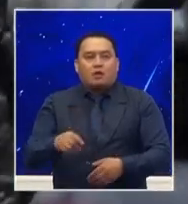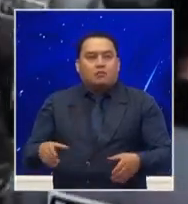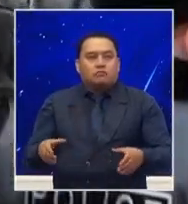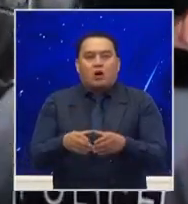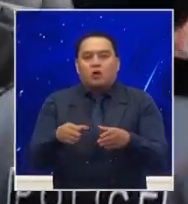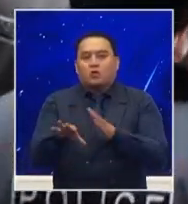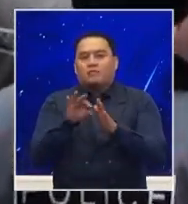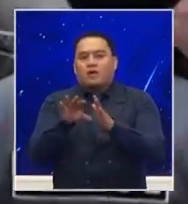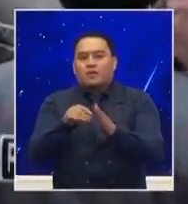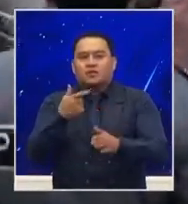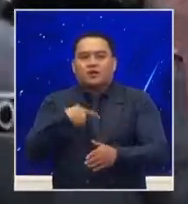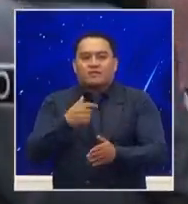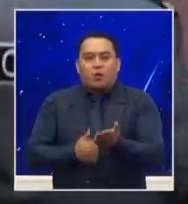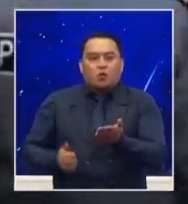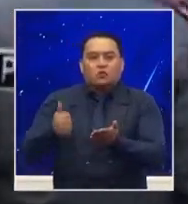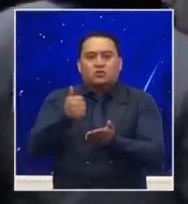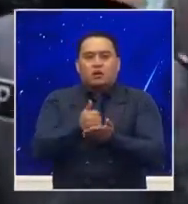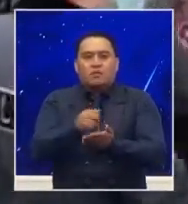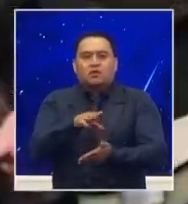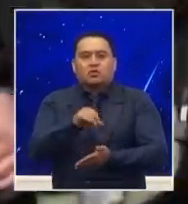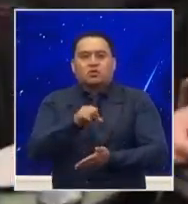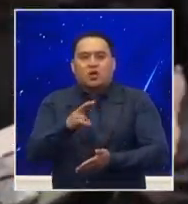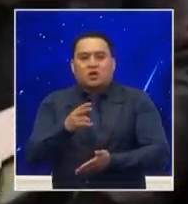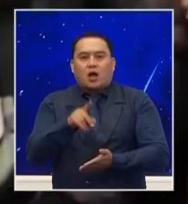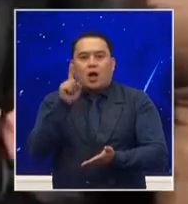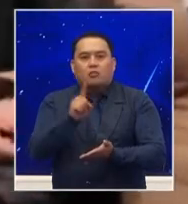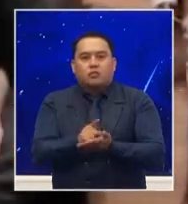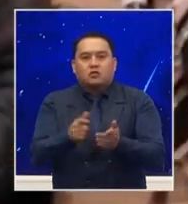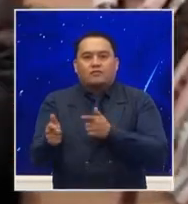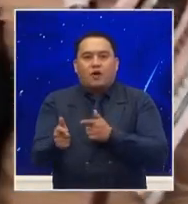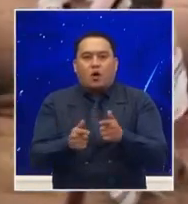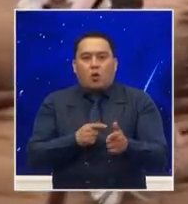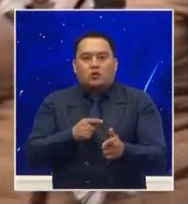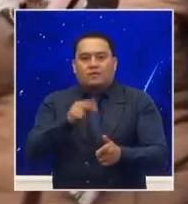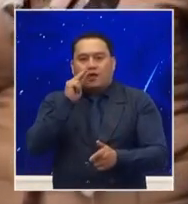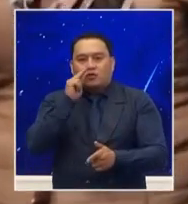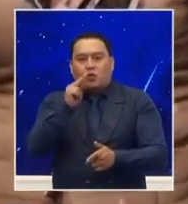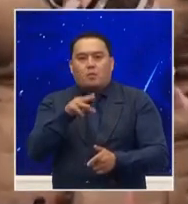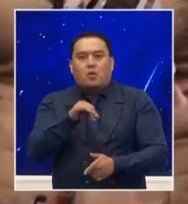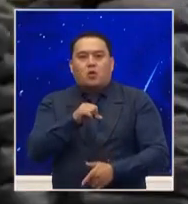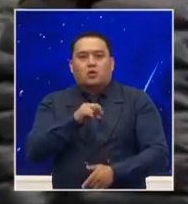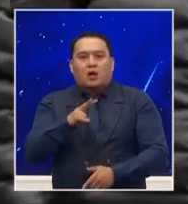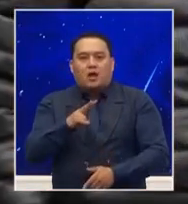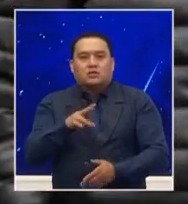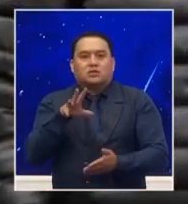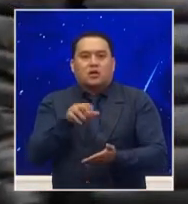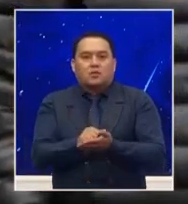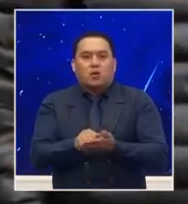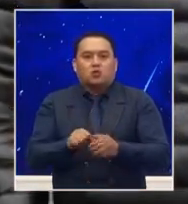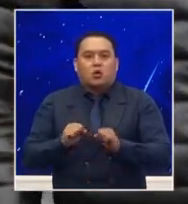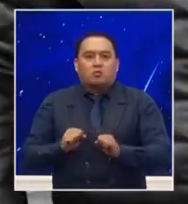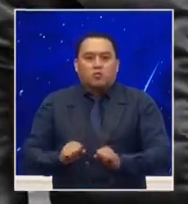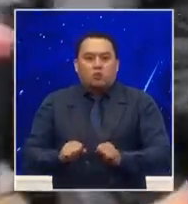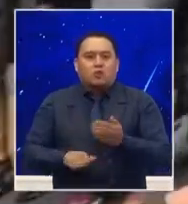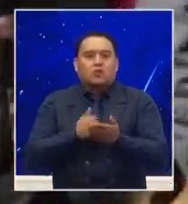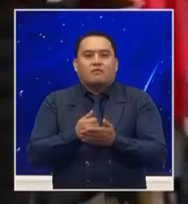уже выбрали своего кандидата на смену Пашиняну. Его обязанности готов взять на себя Вазген Манукян, занимавший в свое время посты как